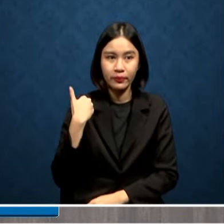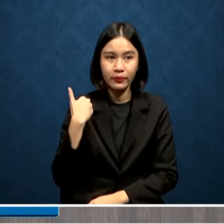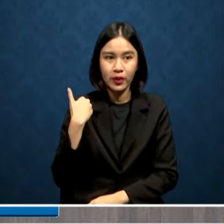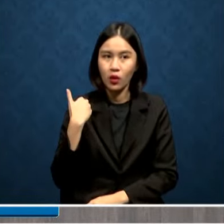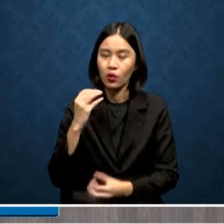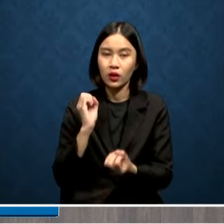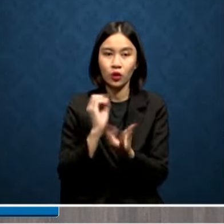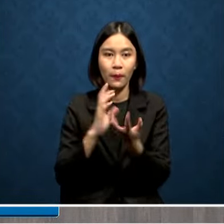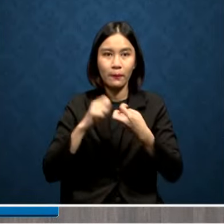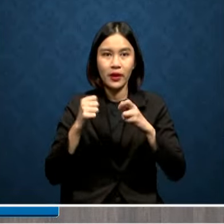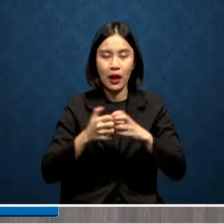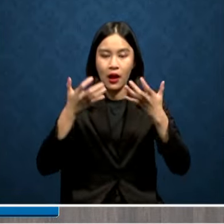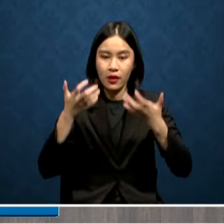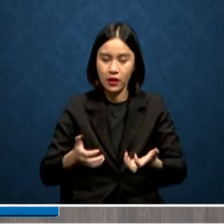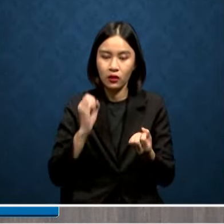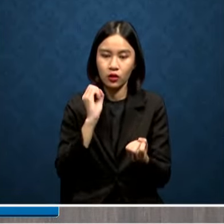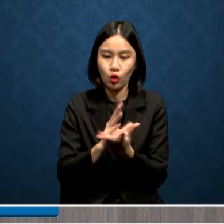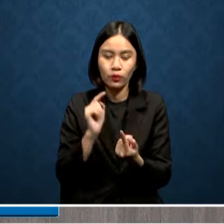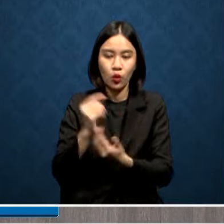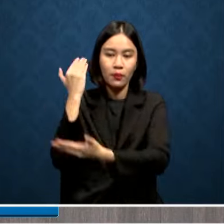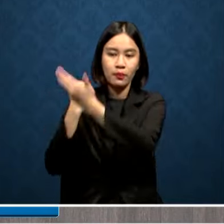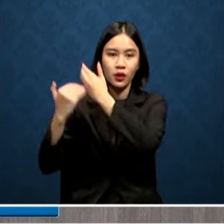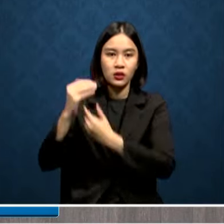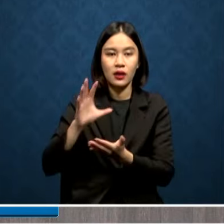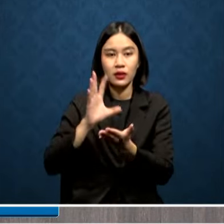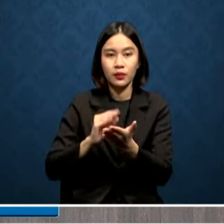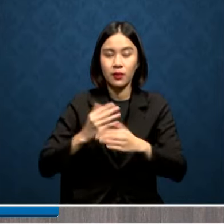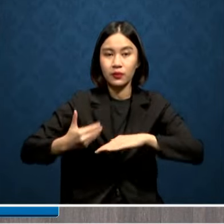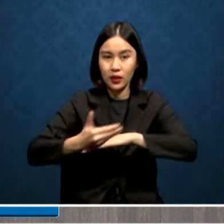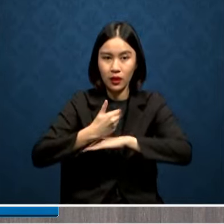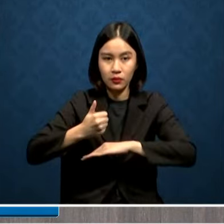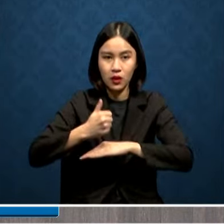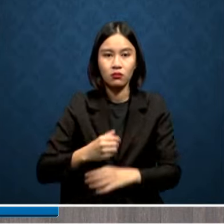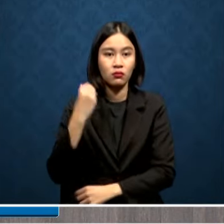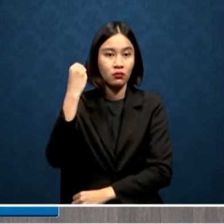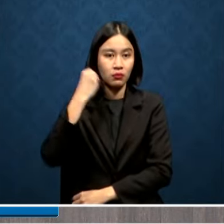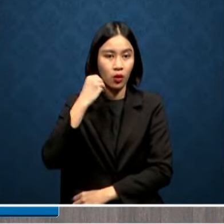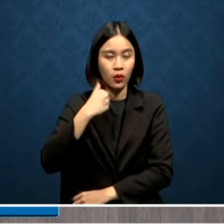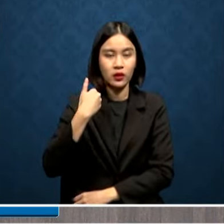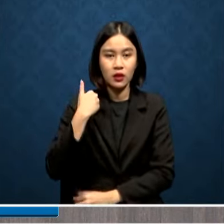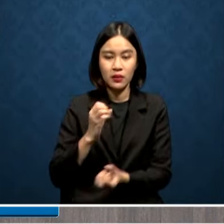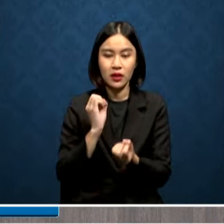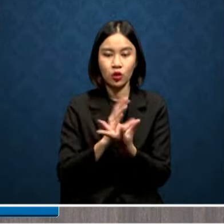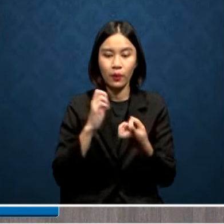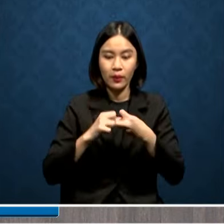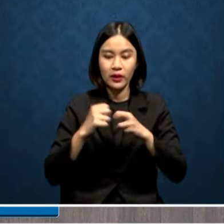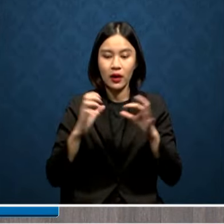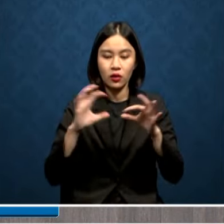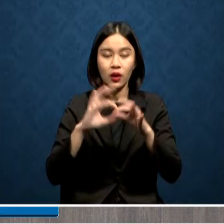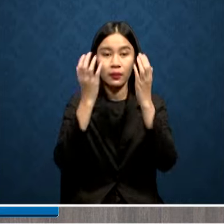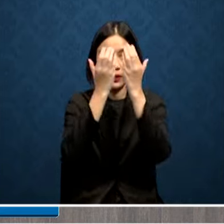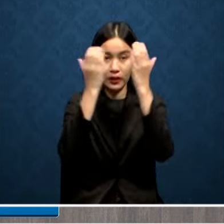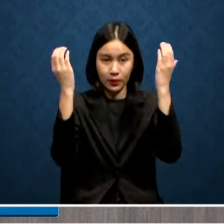ปลายใหญ่โตเป็นประวัติศาสตร์ทางการเมืองทุกครั้งที่มีวิกฤตรัฐธรรมนูญท่านประธาน